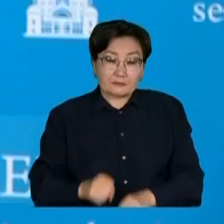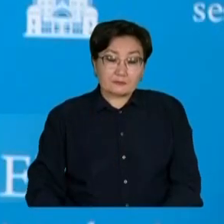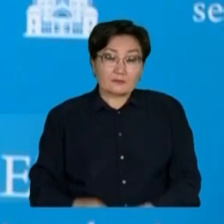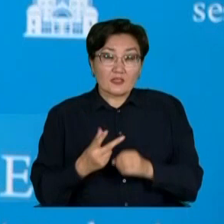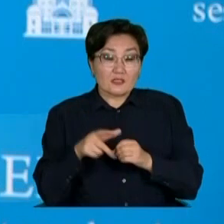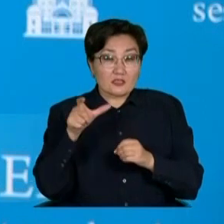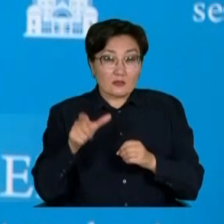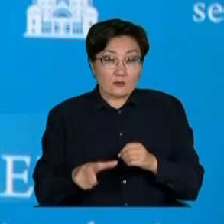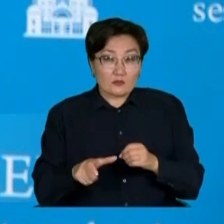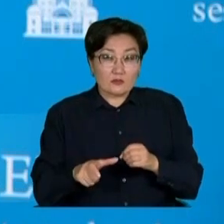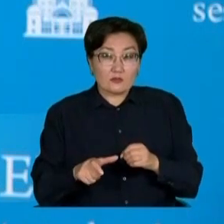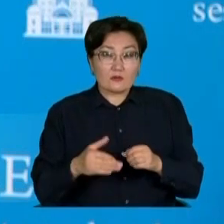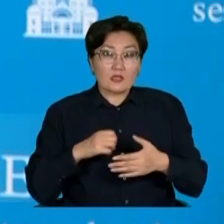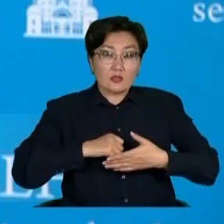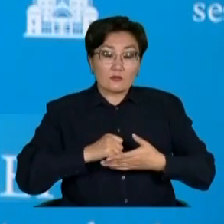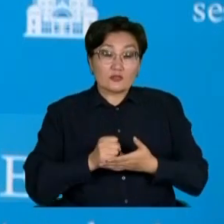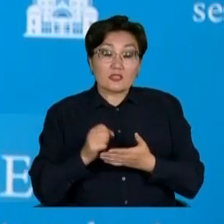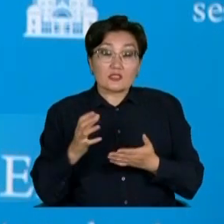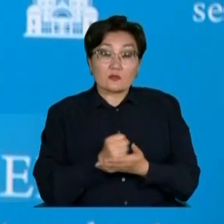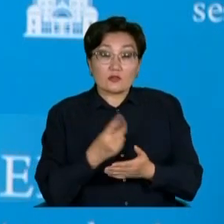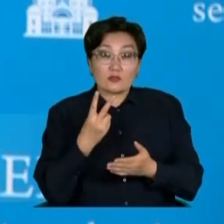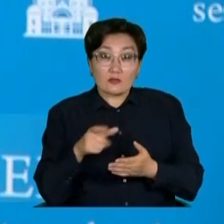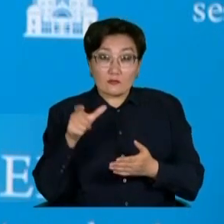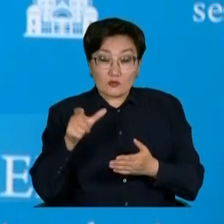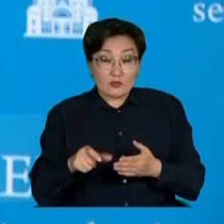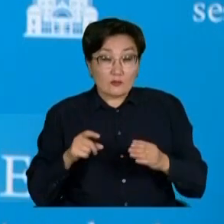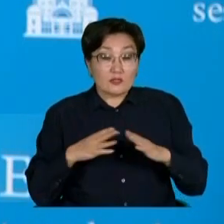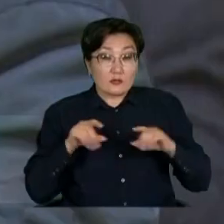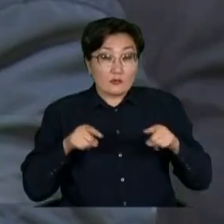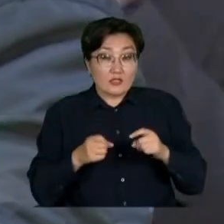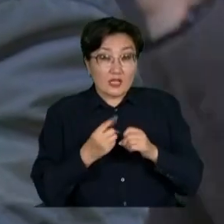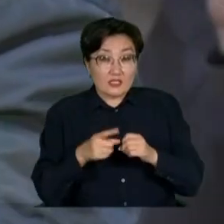13 человек у нас установлено, двое из них под домашним арестом,